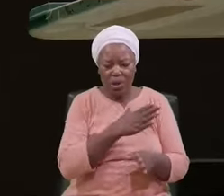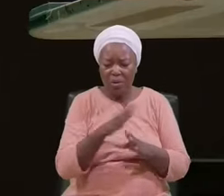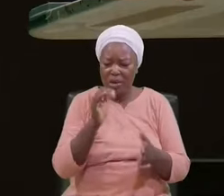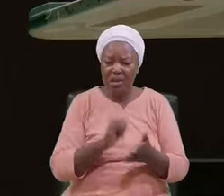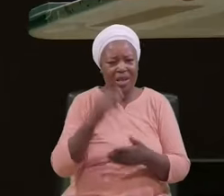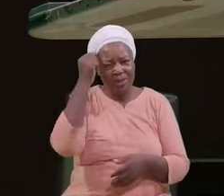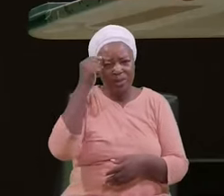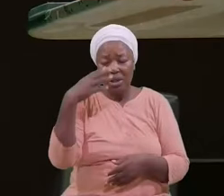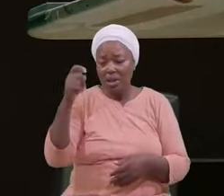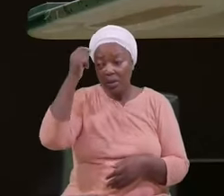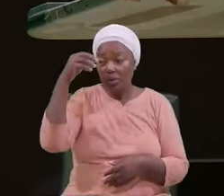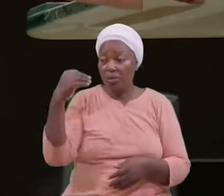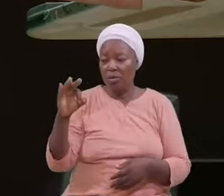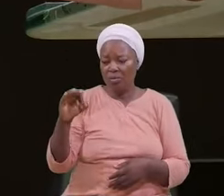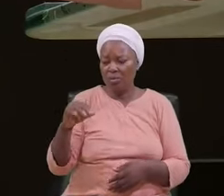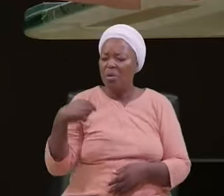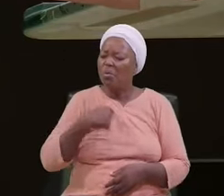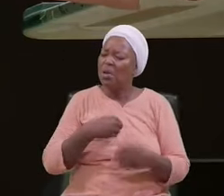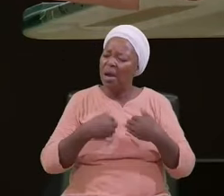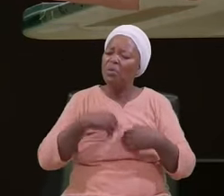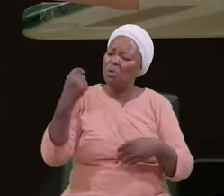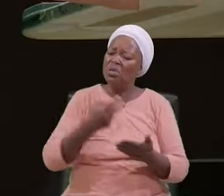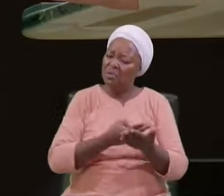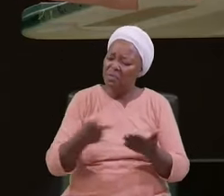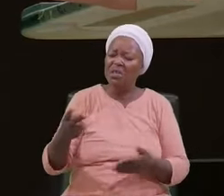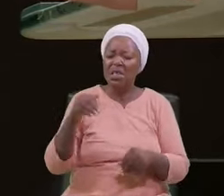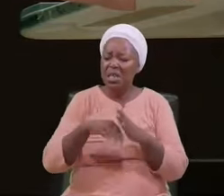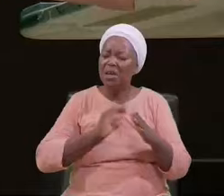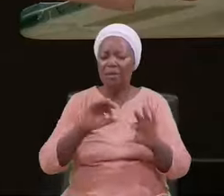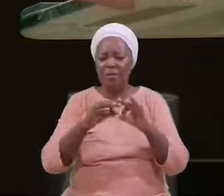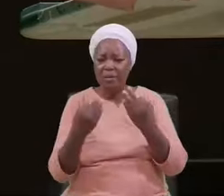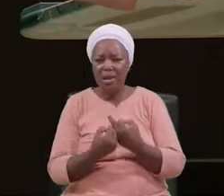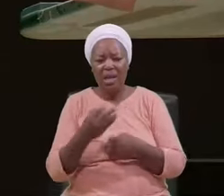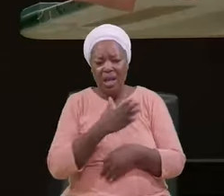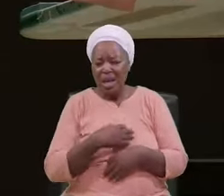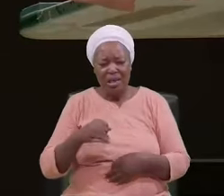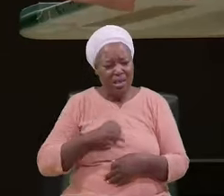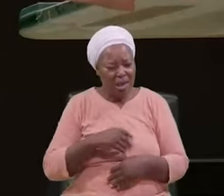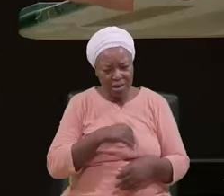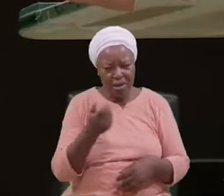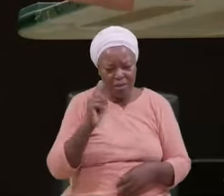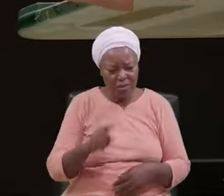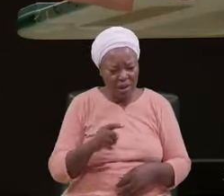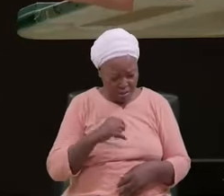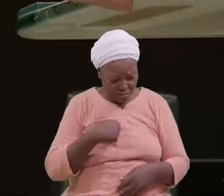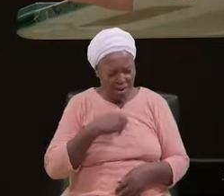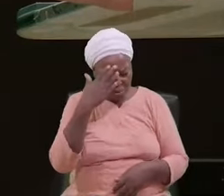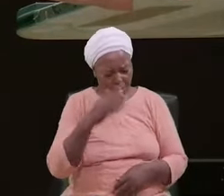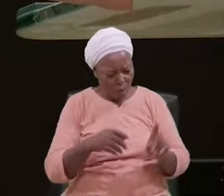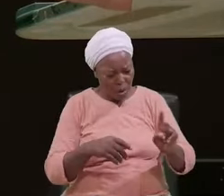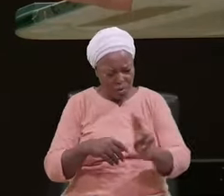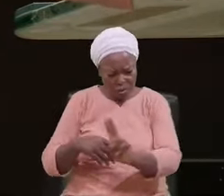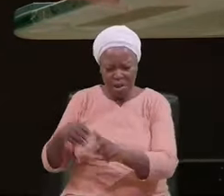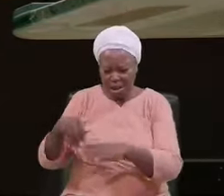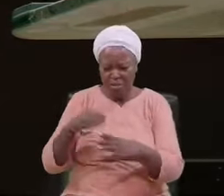la pensée de croire que chaque fois on échoue dans notre famille. Je peux nommer 1, 2, 3, 4 dans la famille.